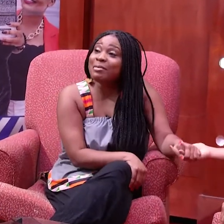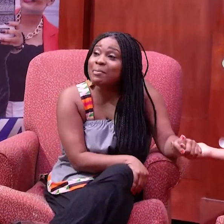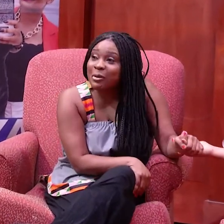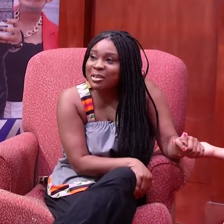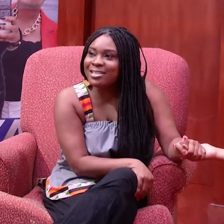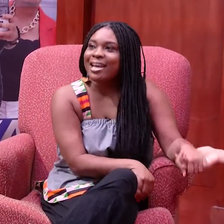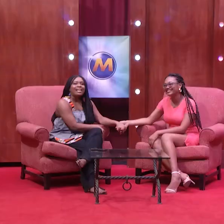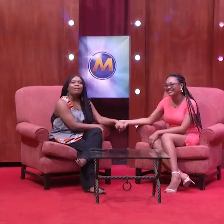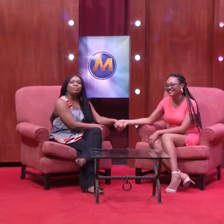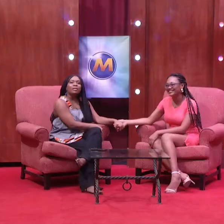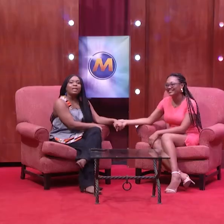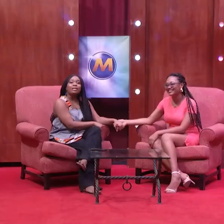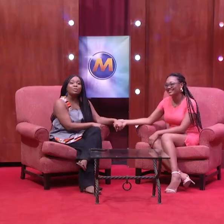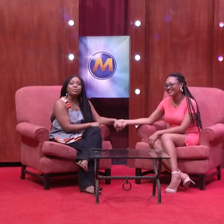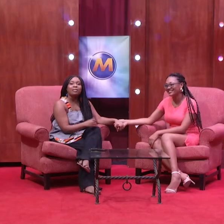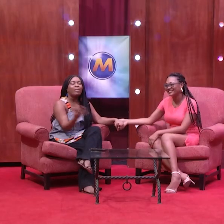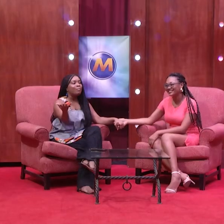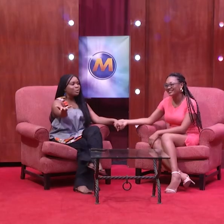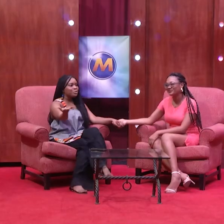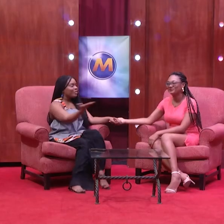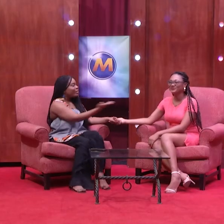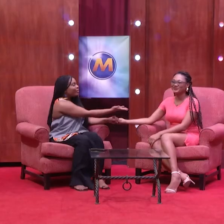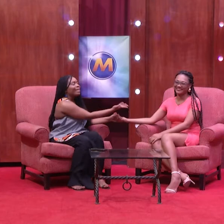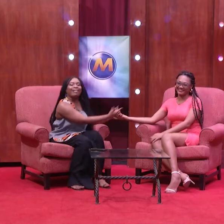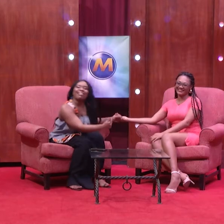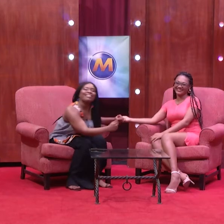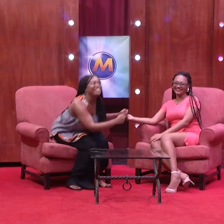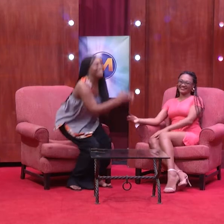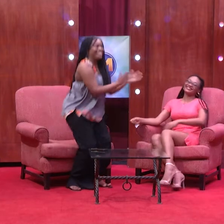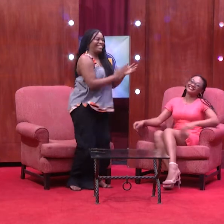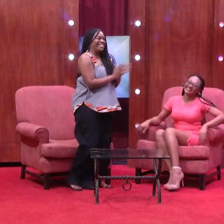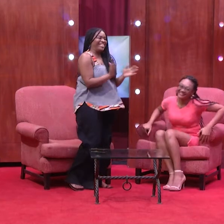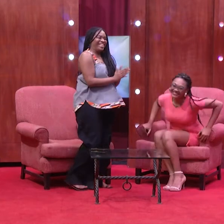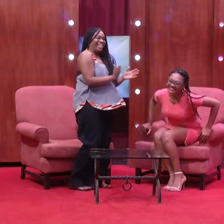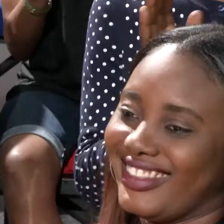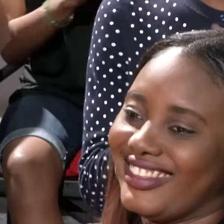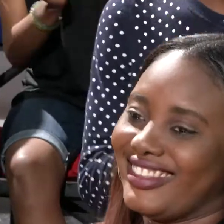Nous prenons une pause, nous tournons tout de suite, madame, monsieur, Naïka.